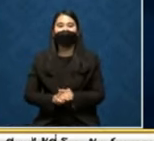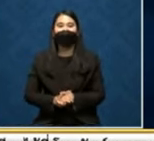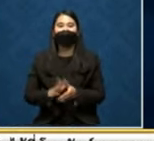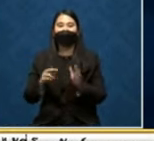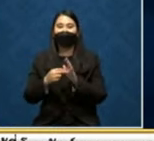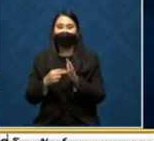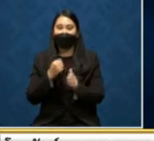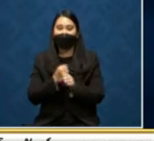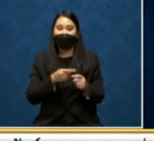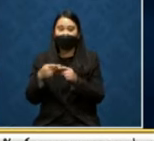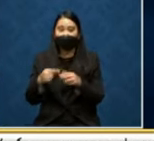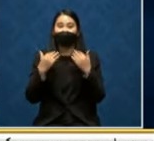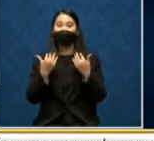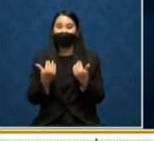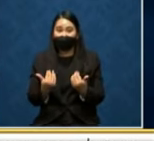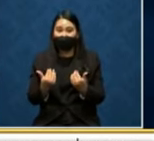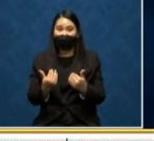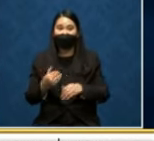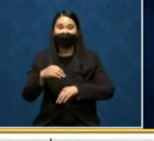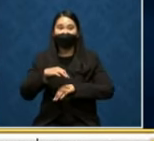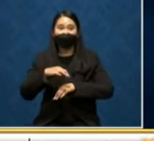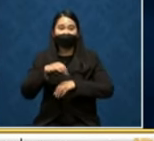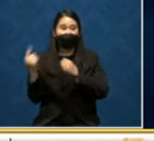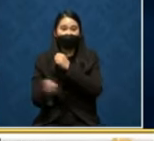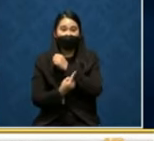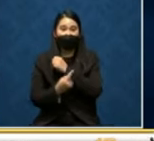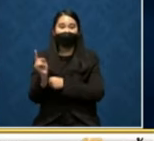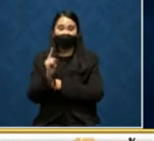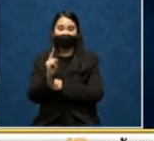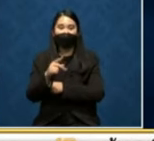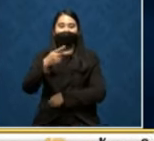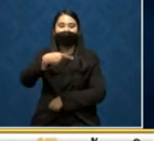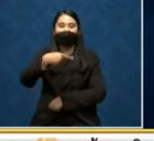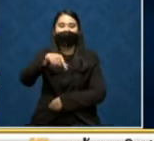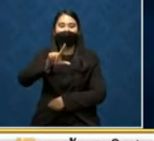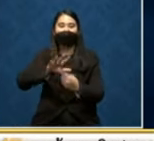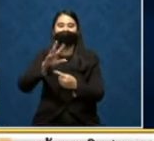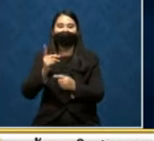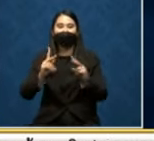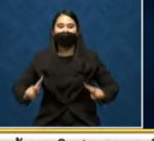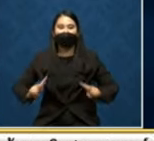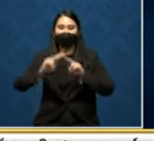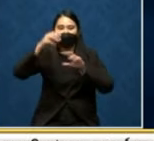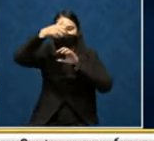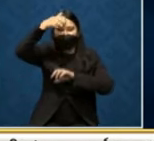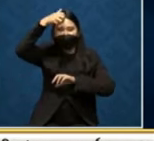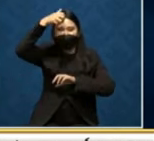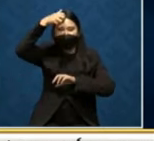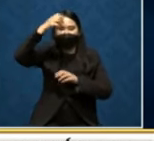อย่างต่อเนื่องปัจจุบันได้รับการลงโทษเป็นปลัดกระทรวงมหาดไทย